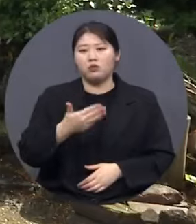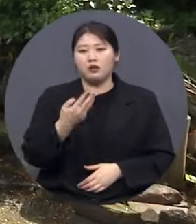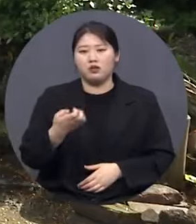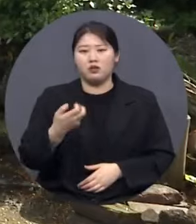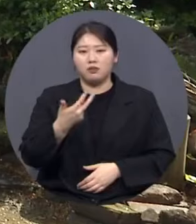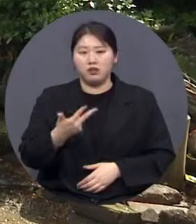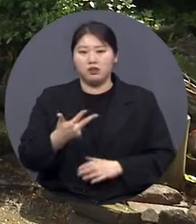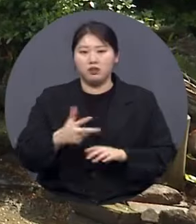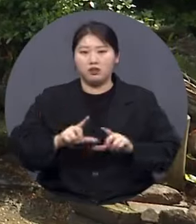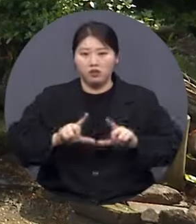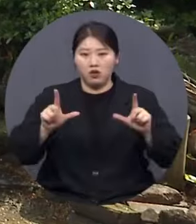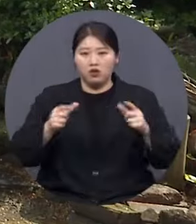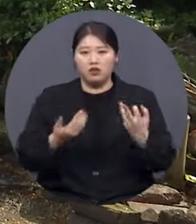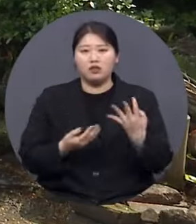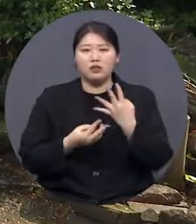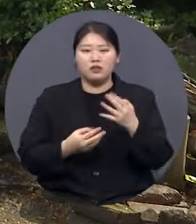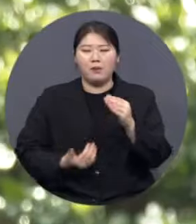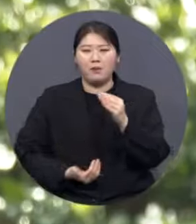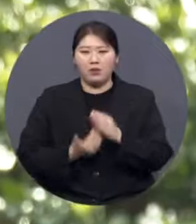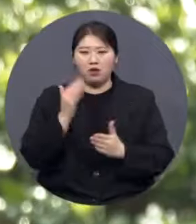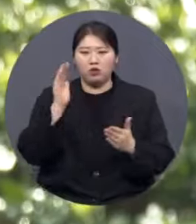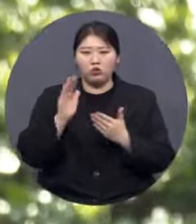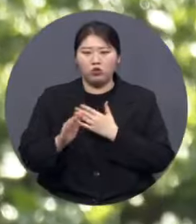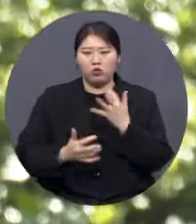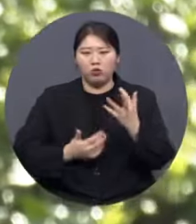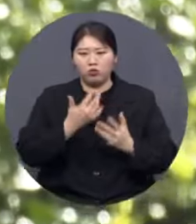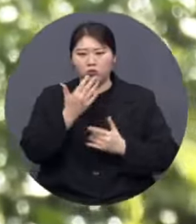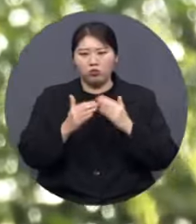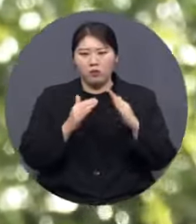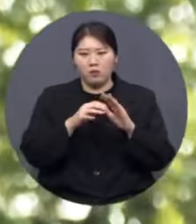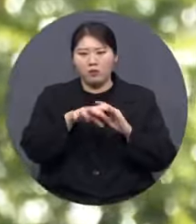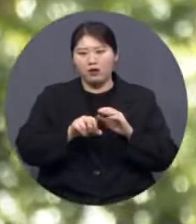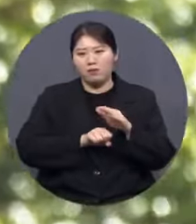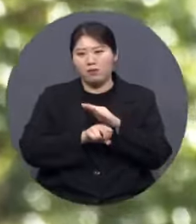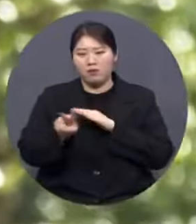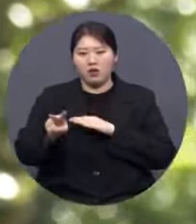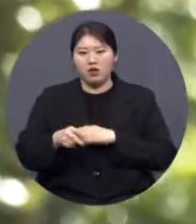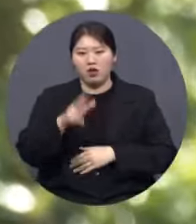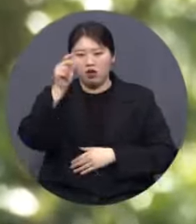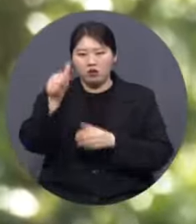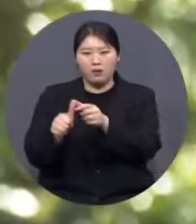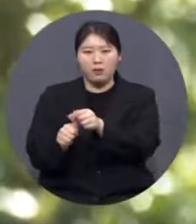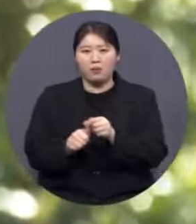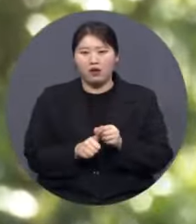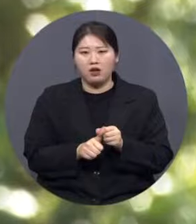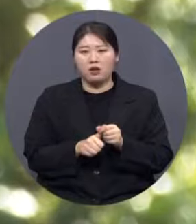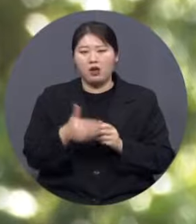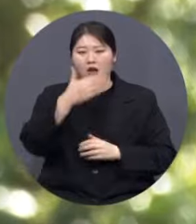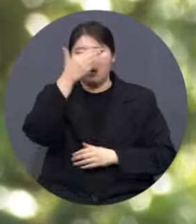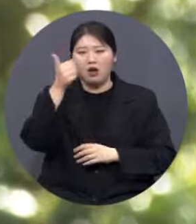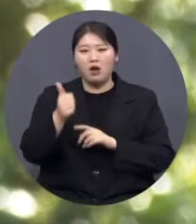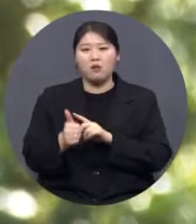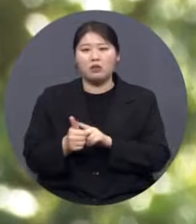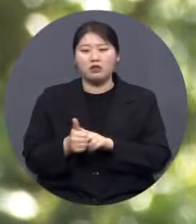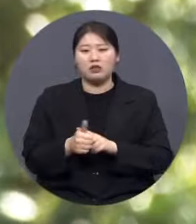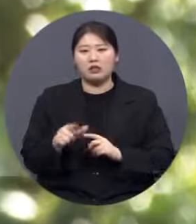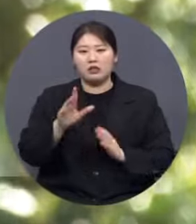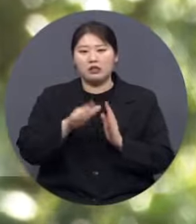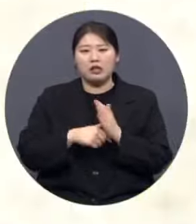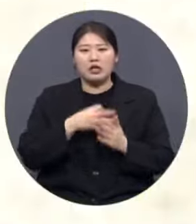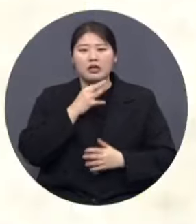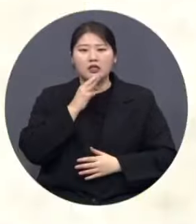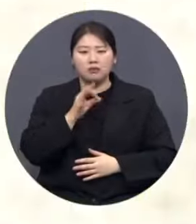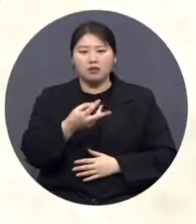1947년 제주 4.3이 발발하면서 불이 난 마을을 피했다가 경찰에 끌려간 강할아버지. 당시 10대이던